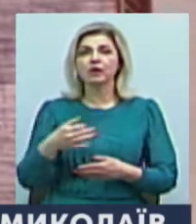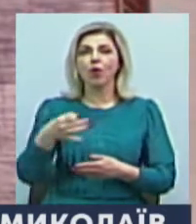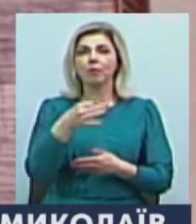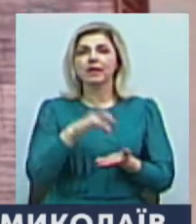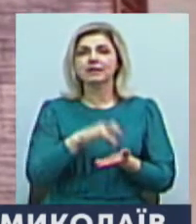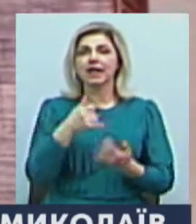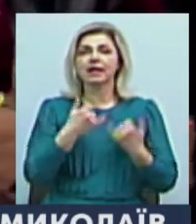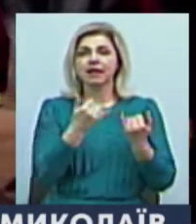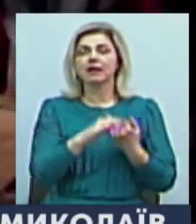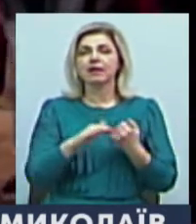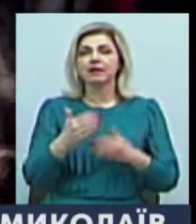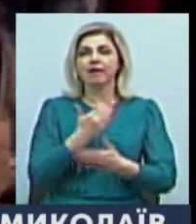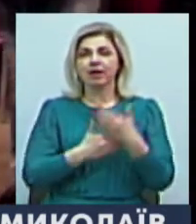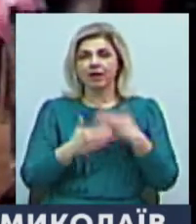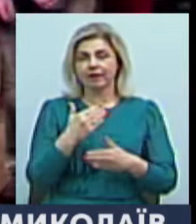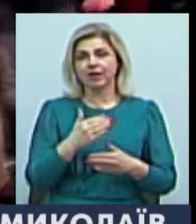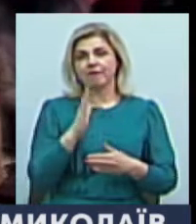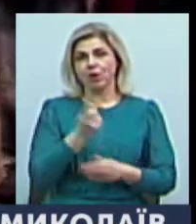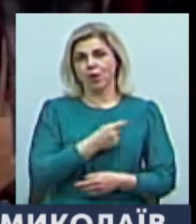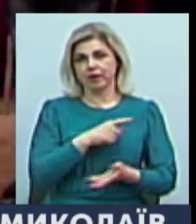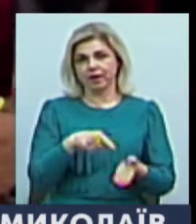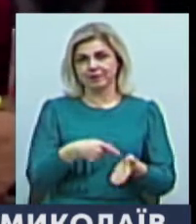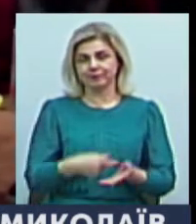для дітей-інвалідів імені Литвака в Одесі.